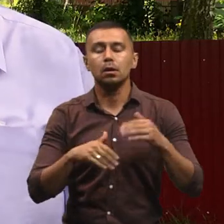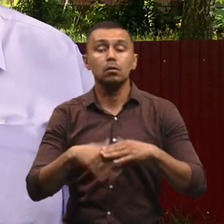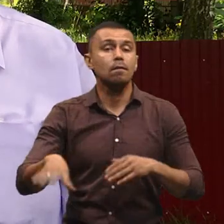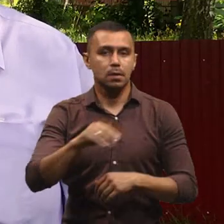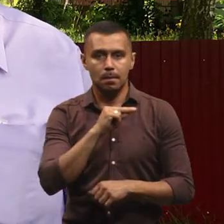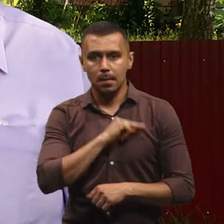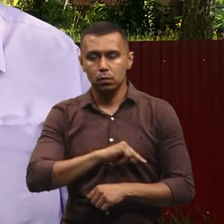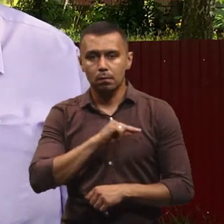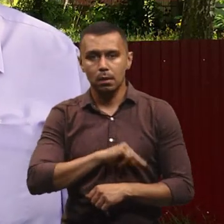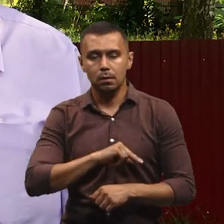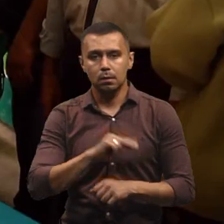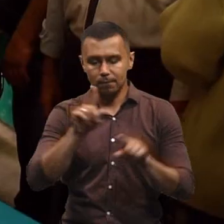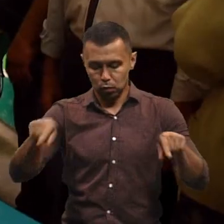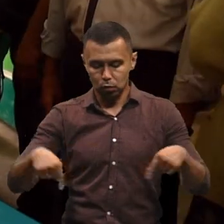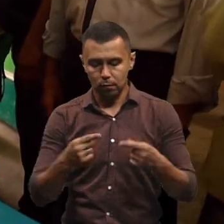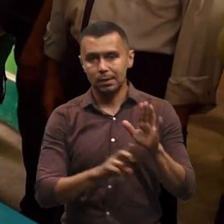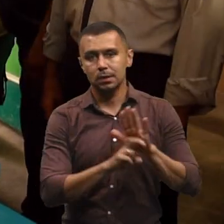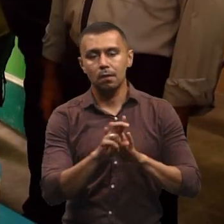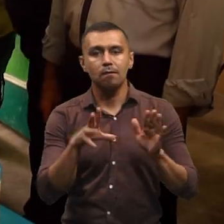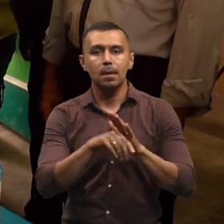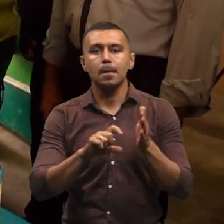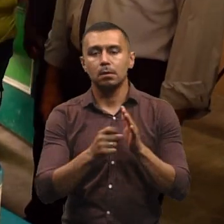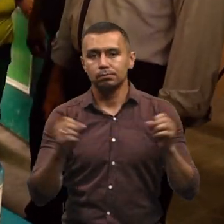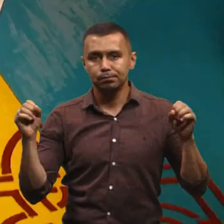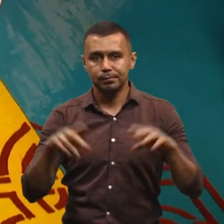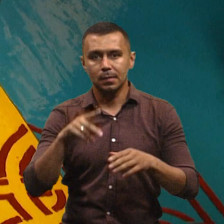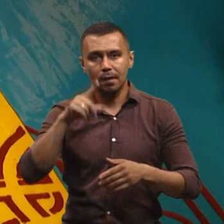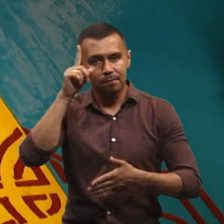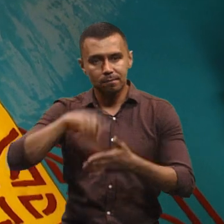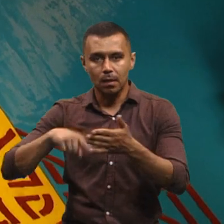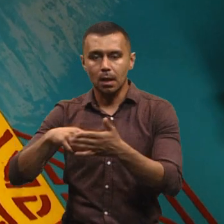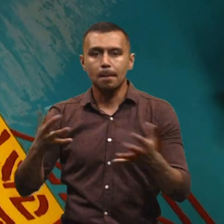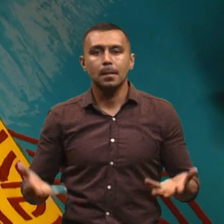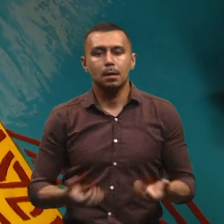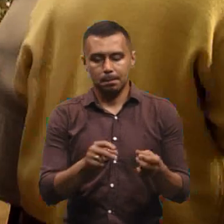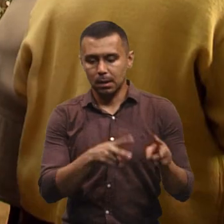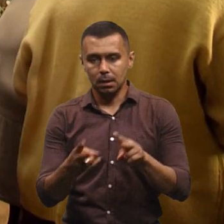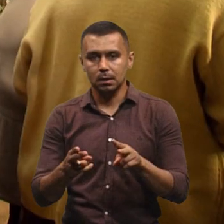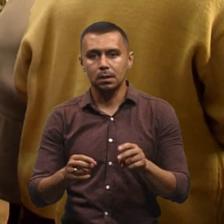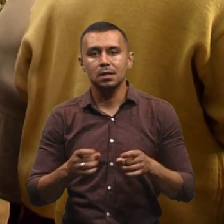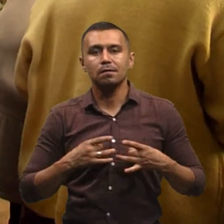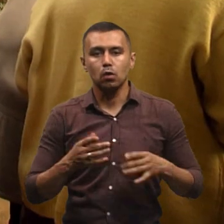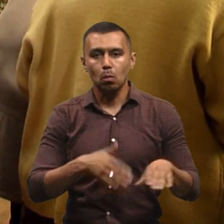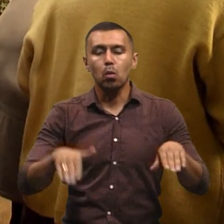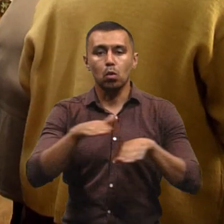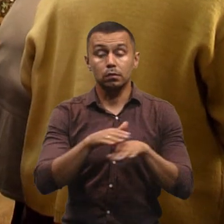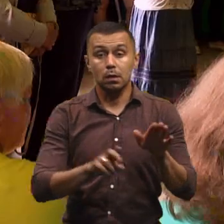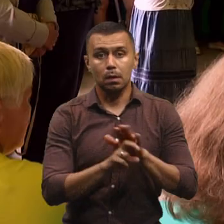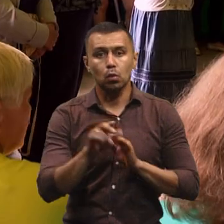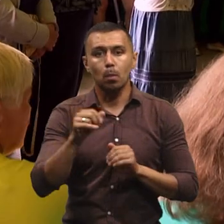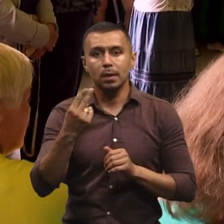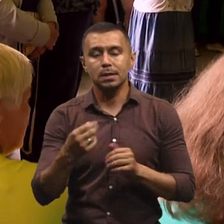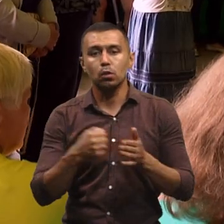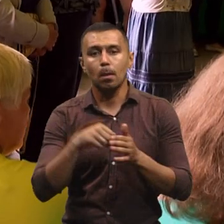працювали і відновлювали цю церкву у приміщенні збираються віряни які підтримують перехід свято-покровського храму з УПЦ до пцу